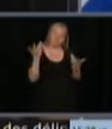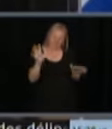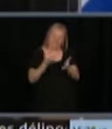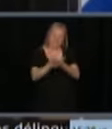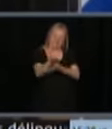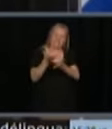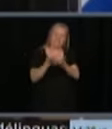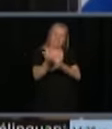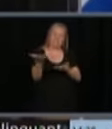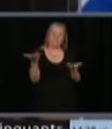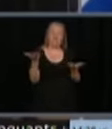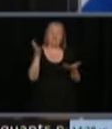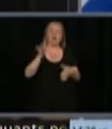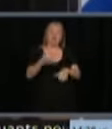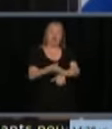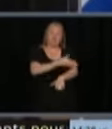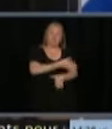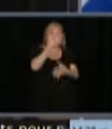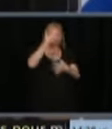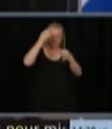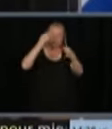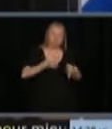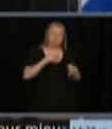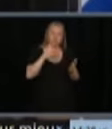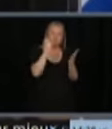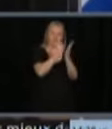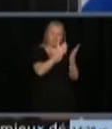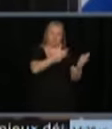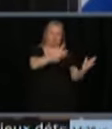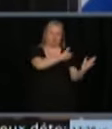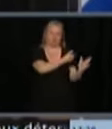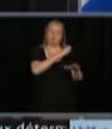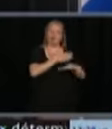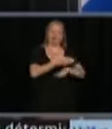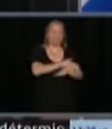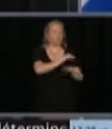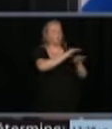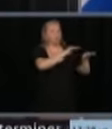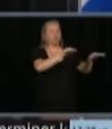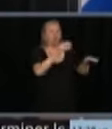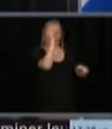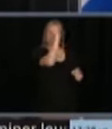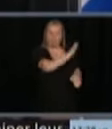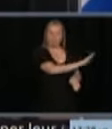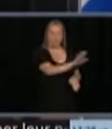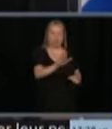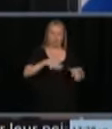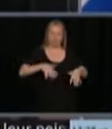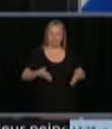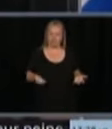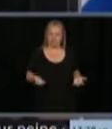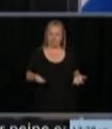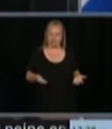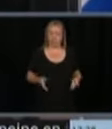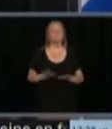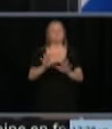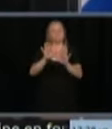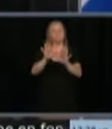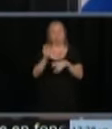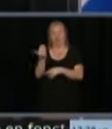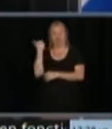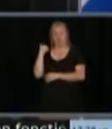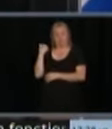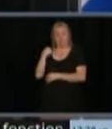Bien, je l'expliquais tantôt. Pour moi, il y a une grande différence entre le passeport vaccinal, où on parle